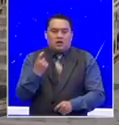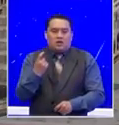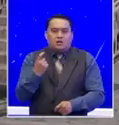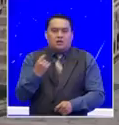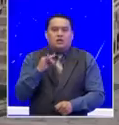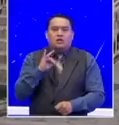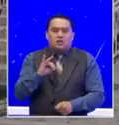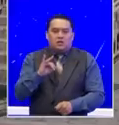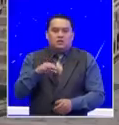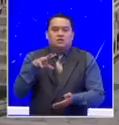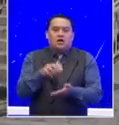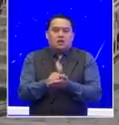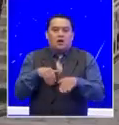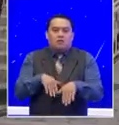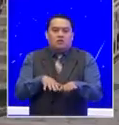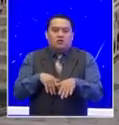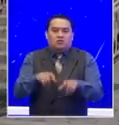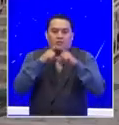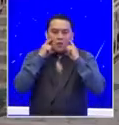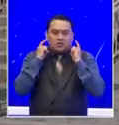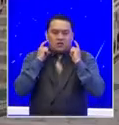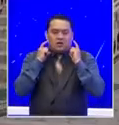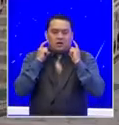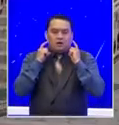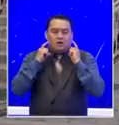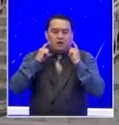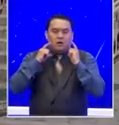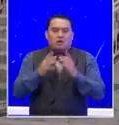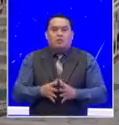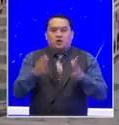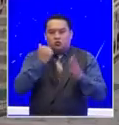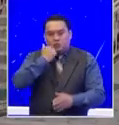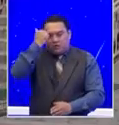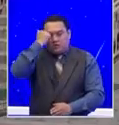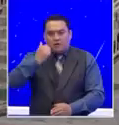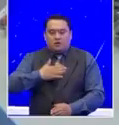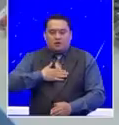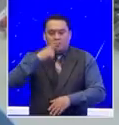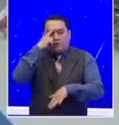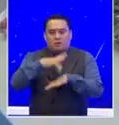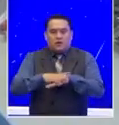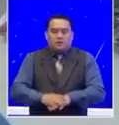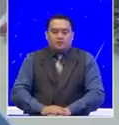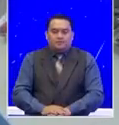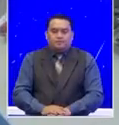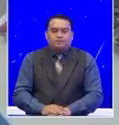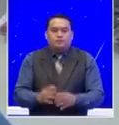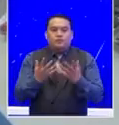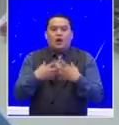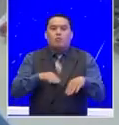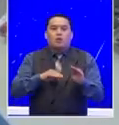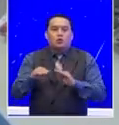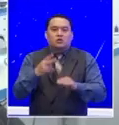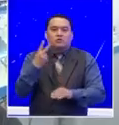и занимается пошивом масок. И большая благодарность от акимата. Оборудование закуплено